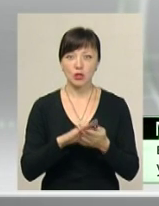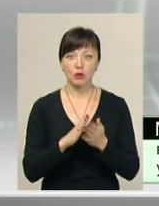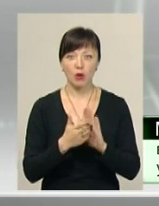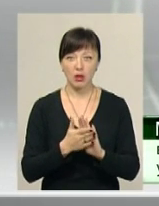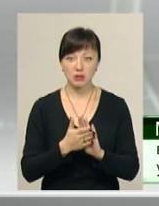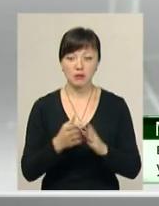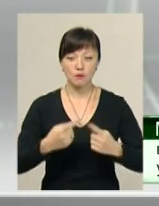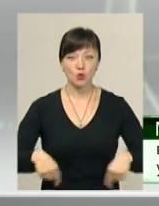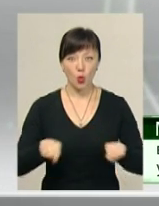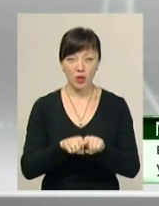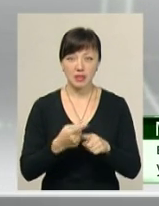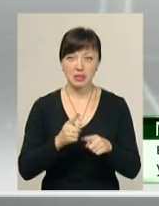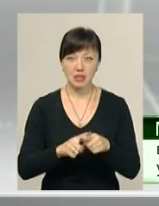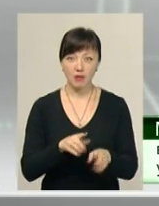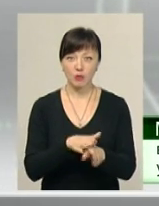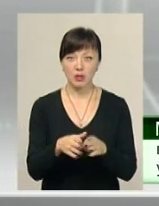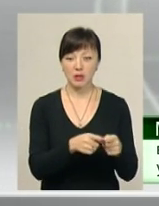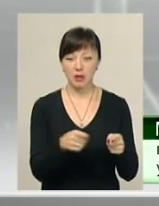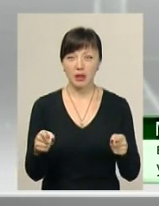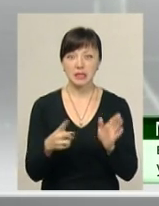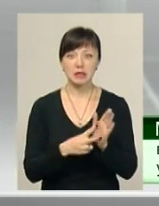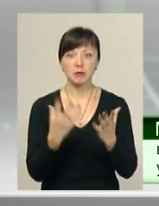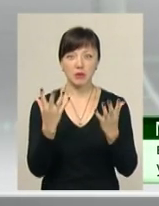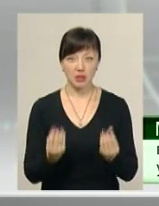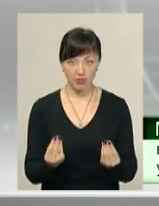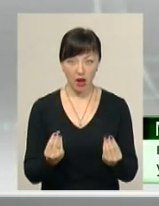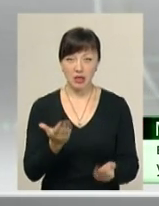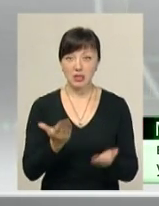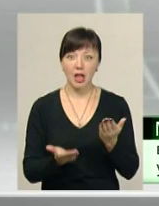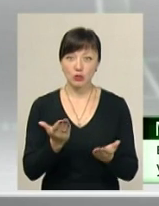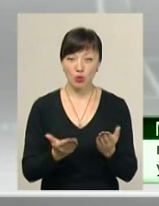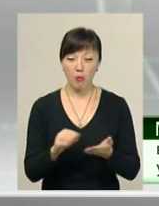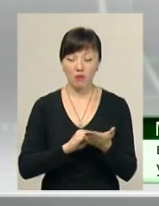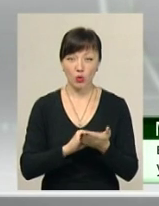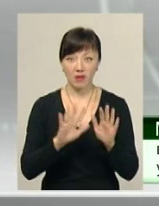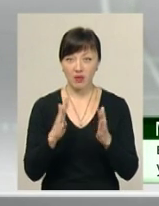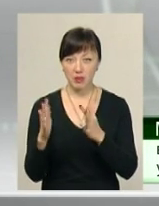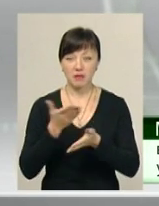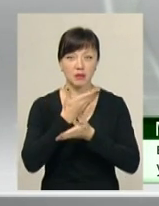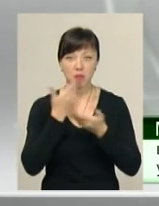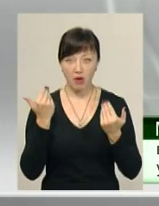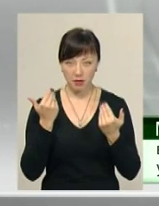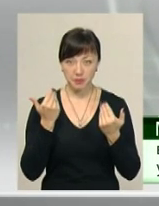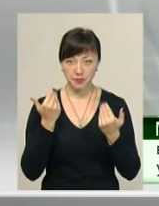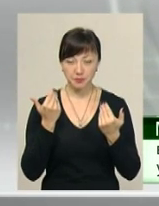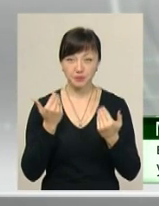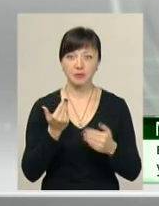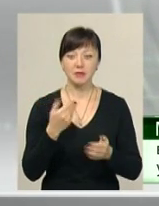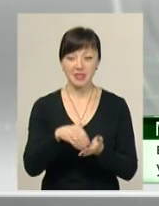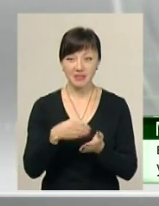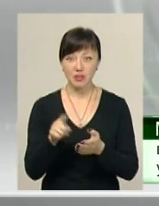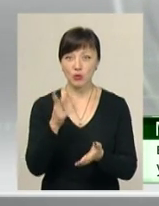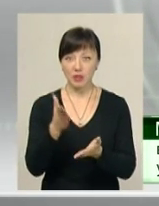ситуацію в зоні. Це буде все відбуватися на протязі 7 днів. Якщо повторних випадків немає, то поголів'я,